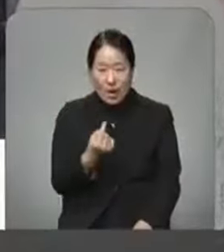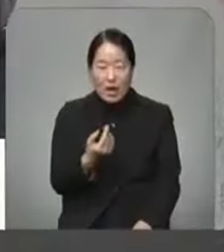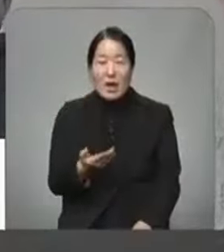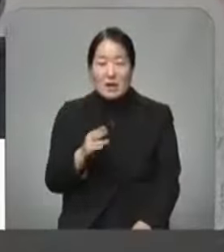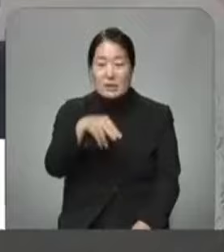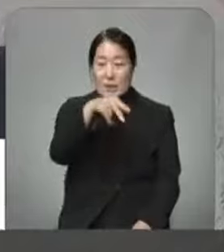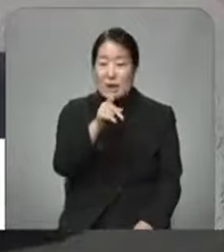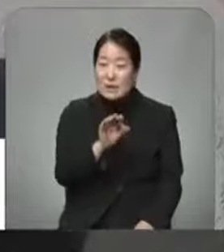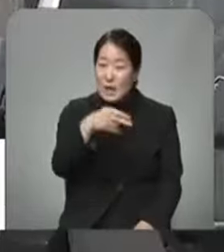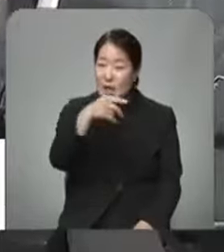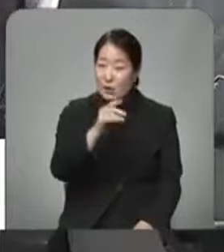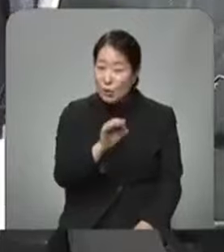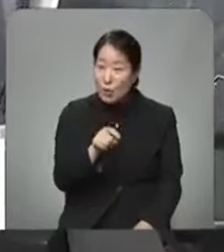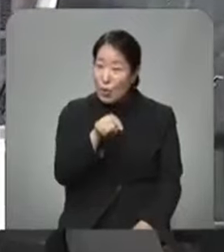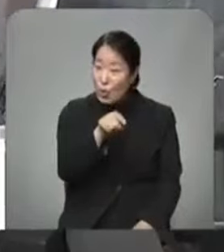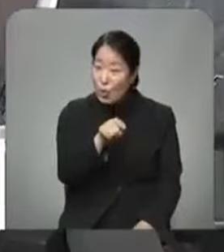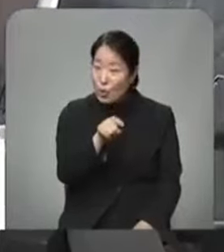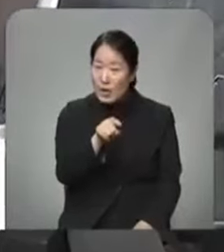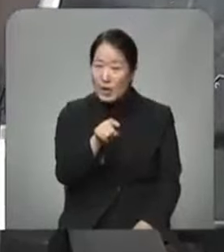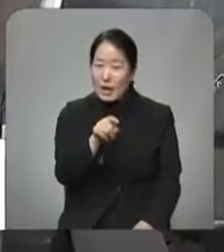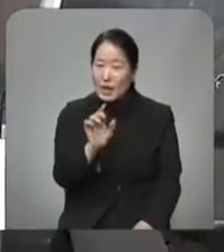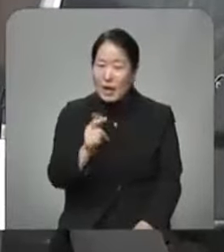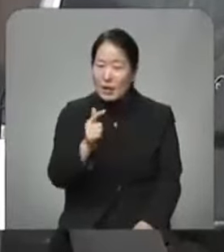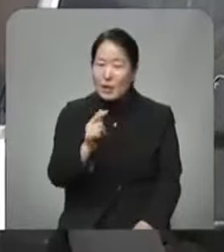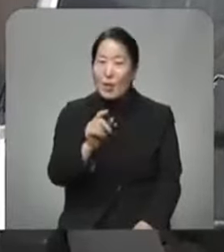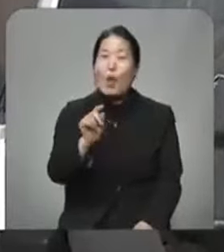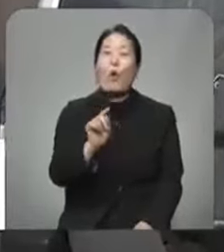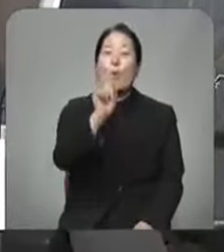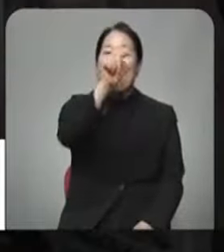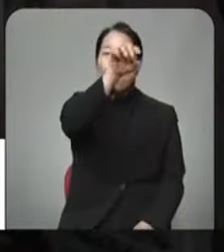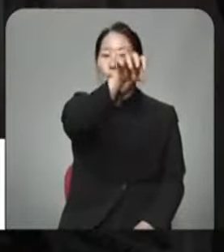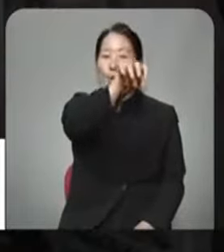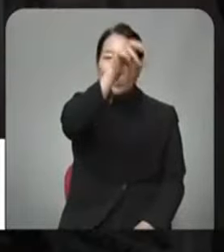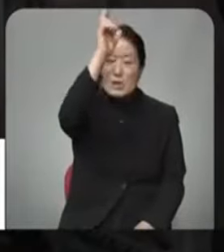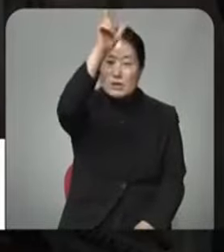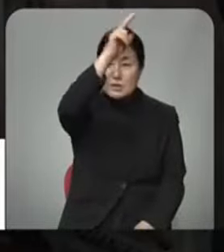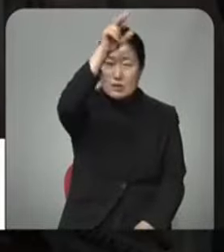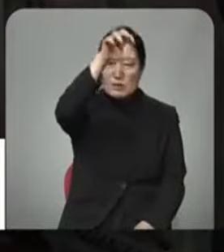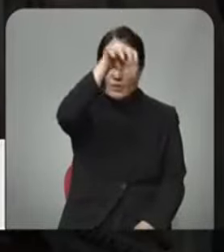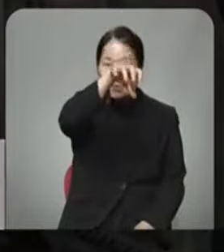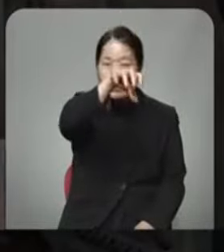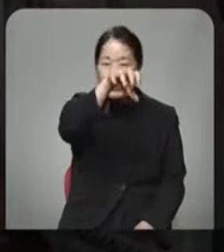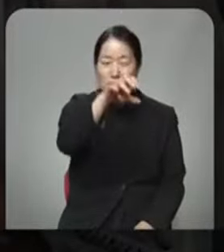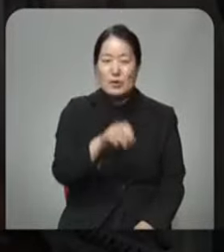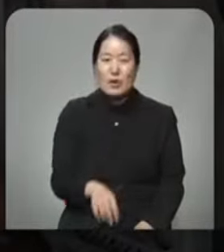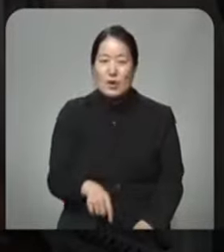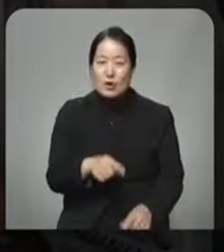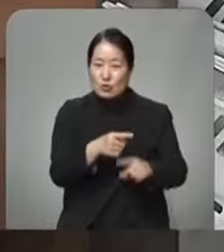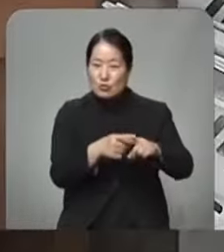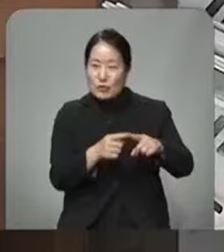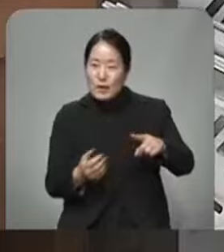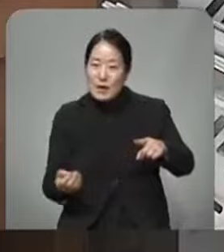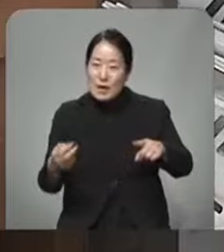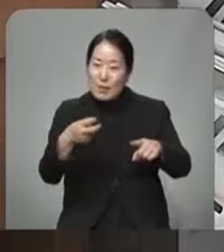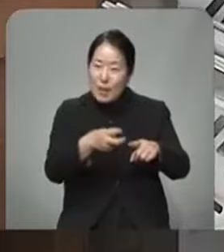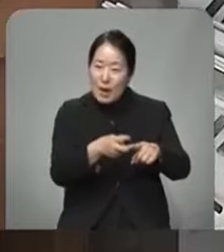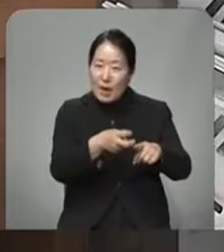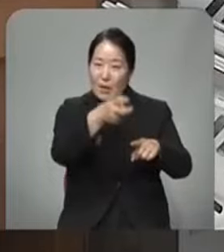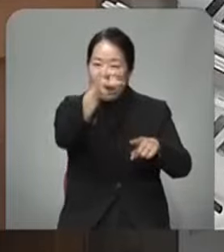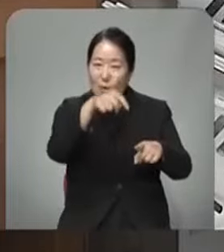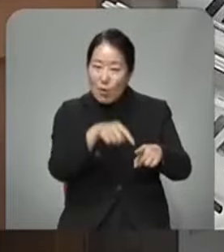상동을 지나던 노선은 더 위쪽에 정선 사북 쪽으로 바뀌었습니다. 상동에 섰다 가는 버스가 아예 사라진